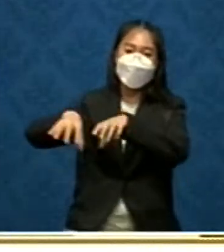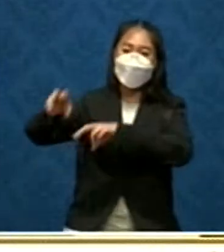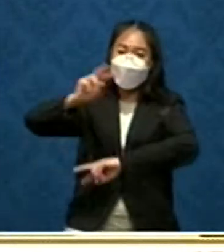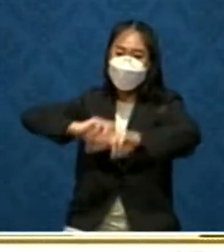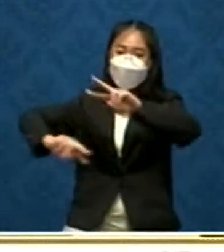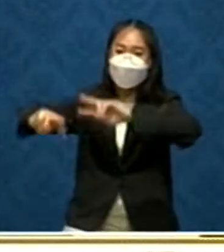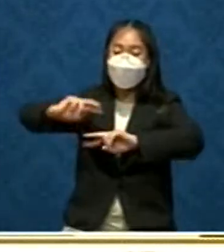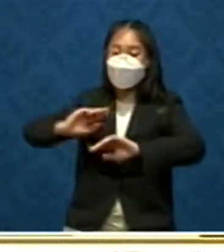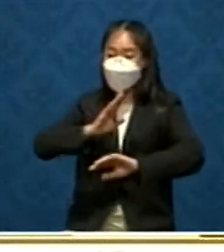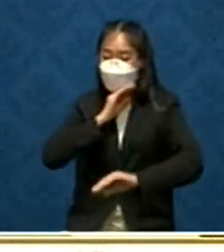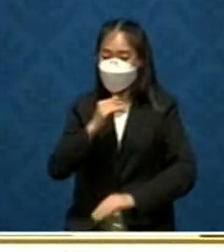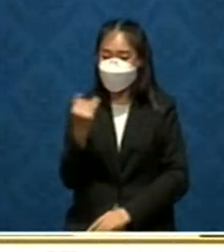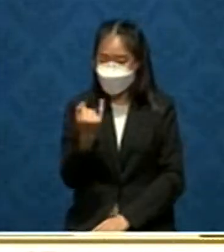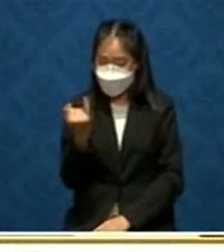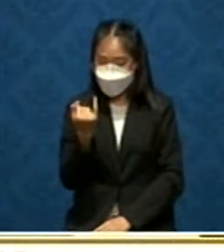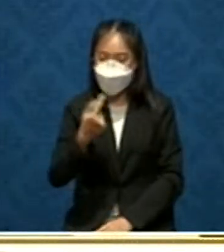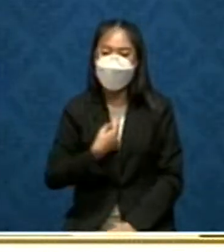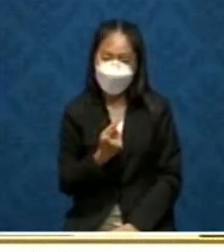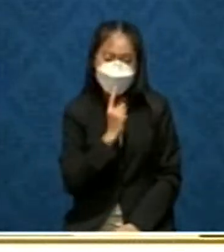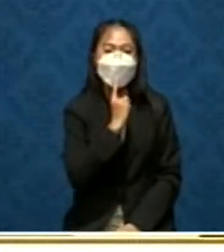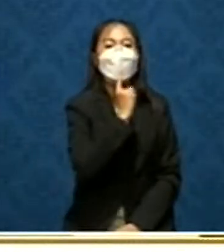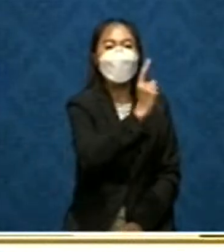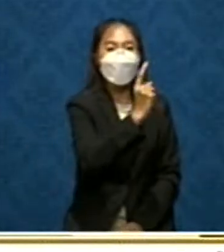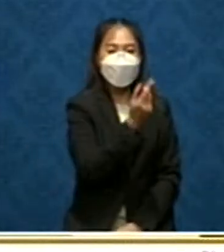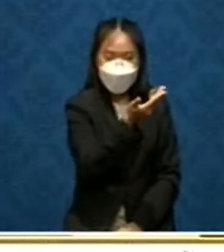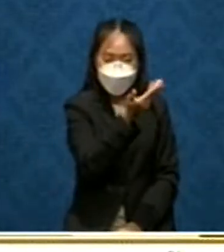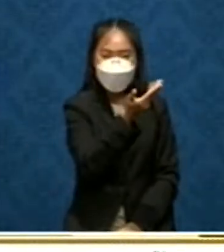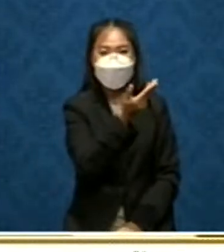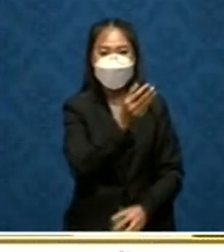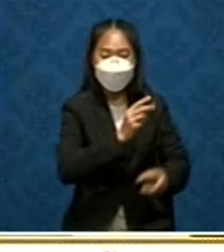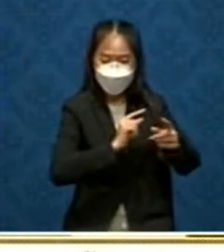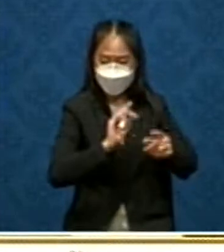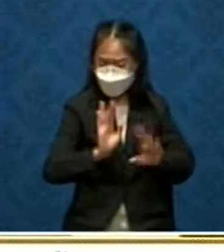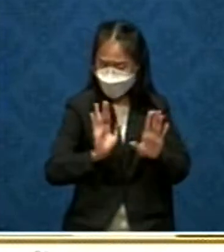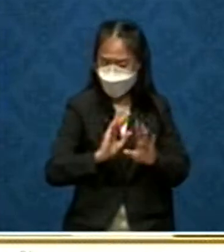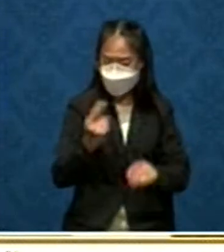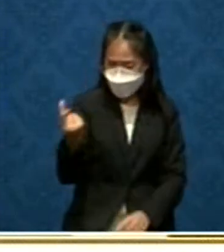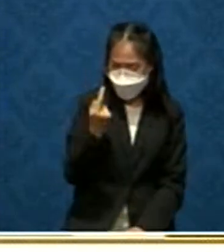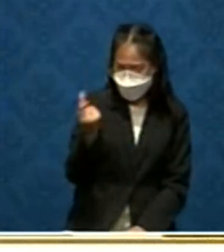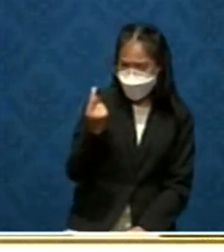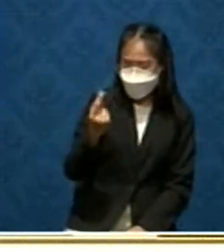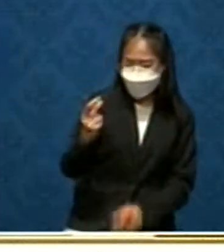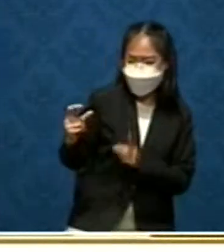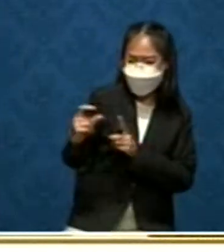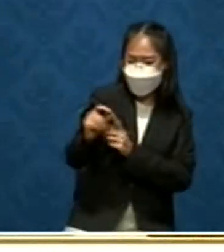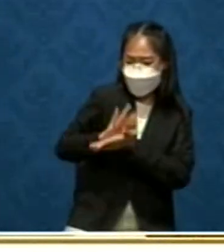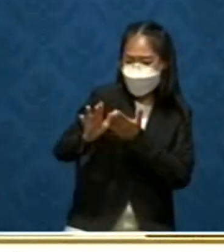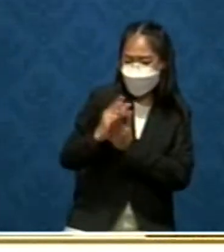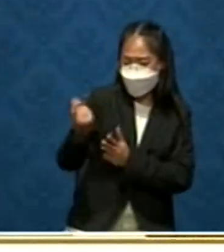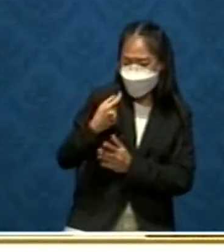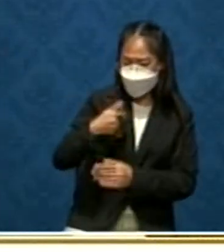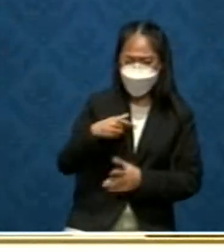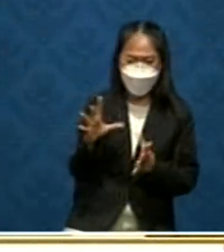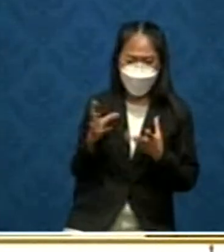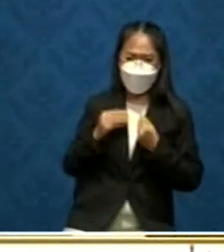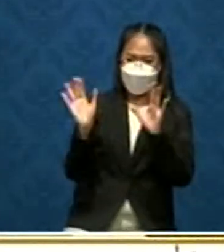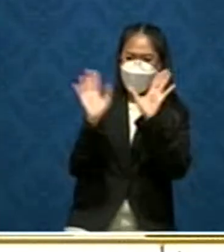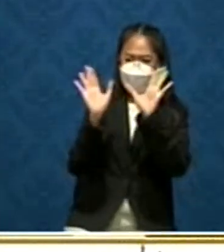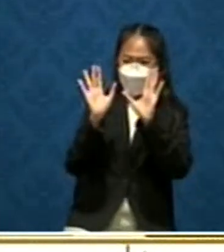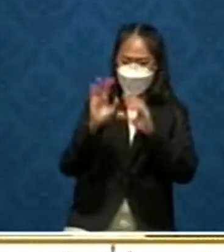ไม่ดี ไม่ลองทกหลวนโทวเรามับาน journey โลจะดเจีหายแบบนี้ดาง อย่างผมรไมได้